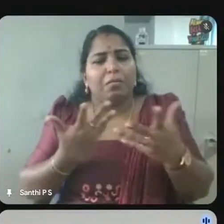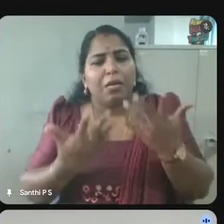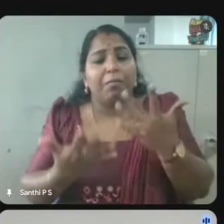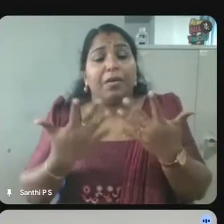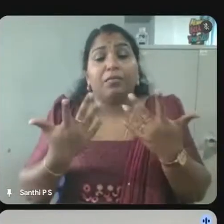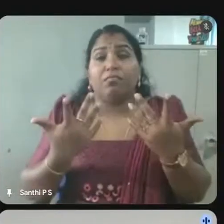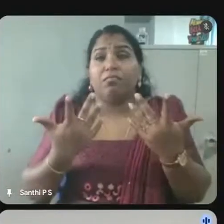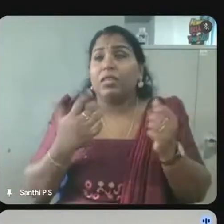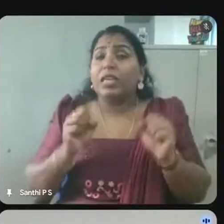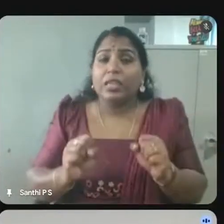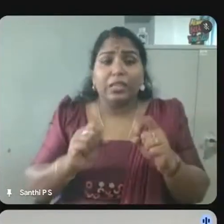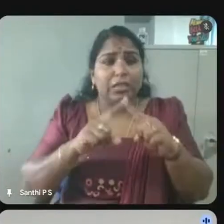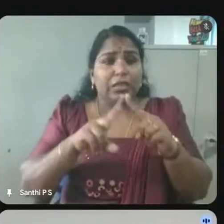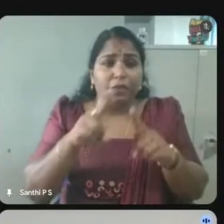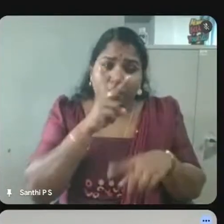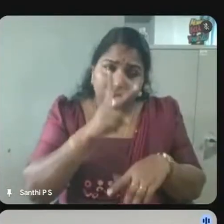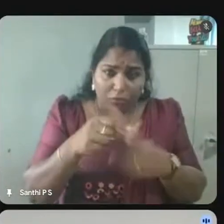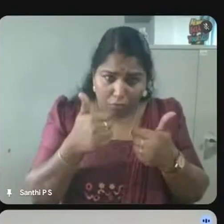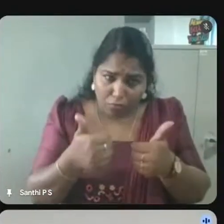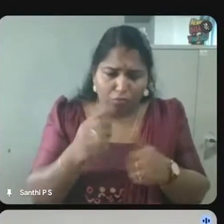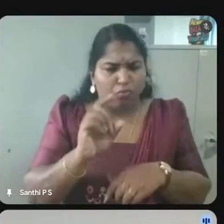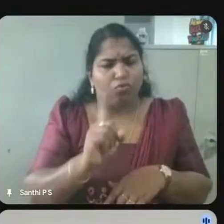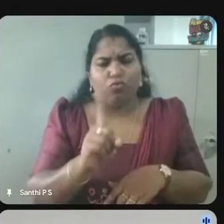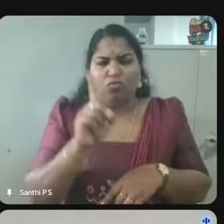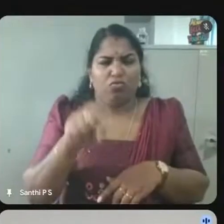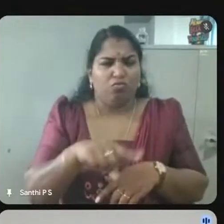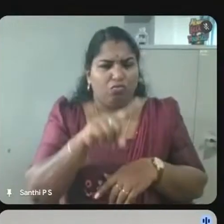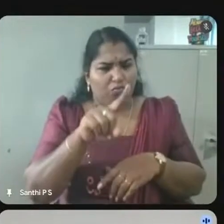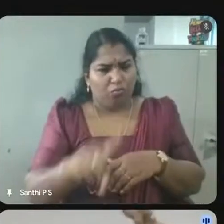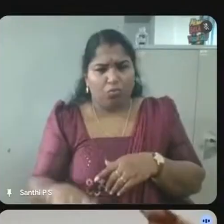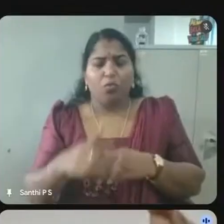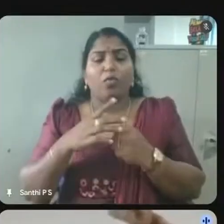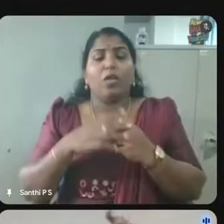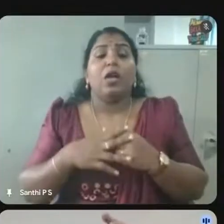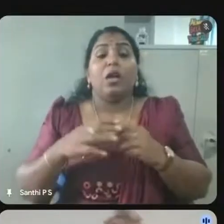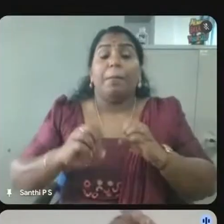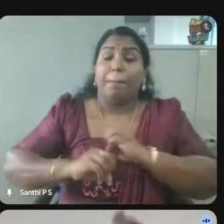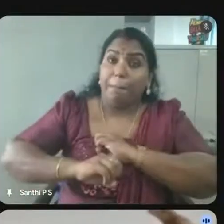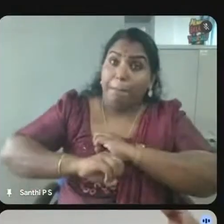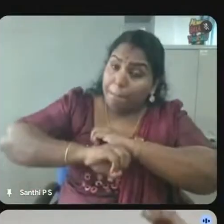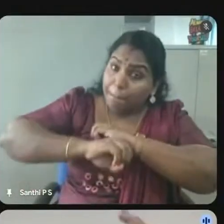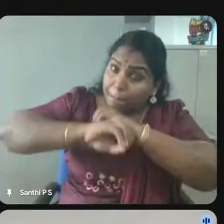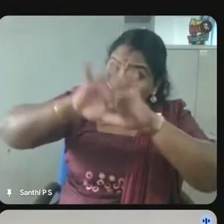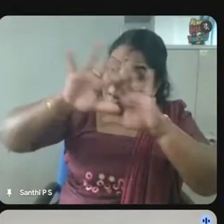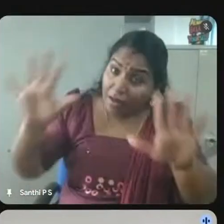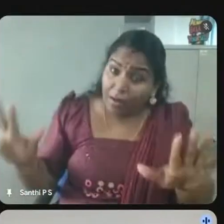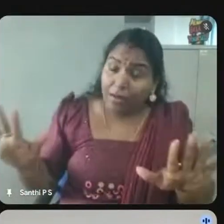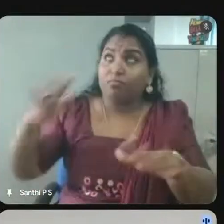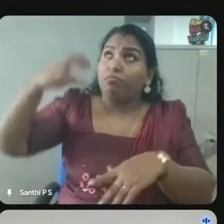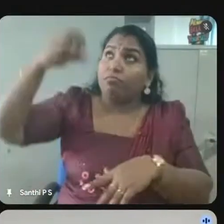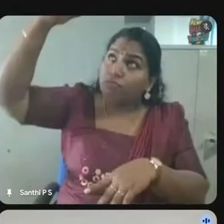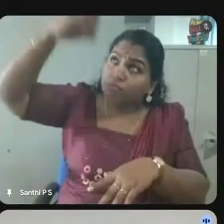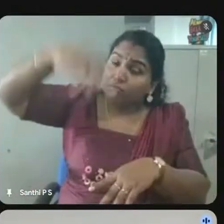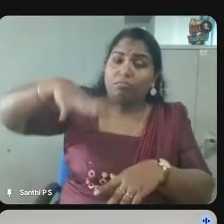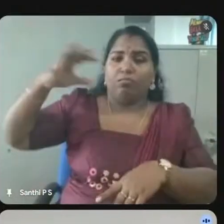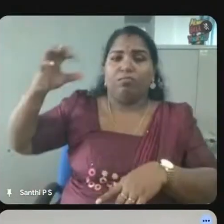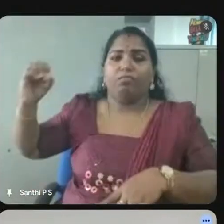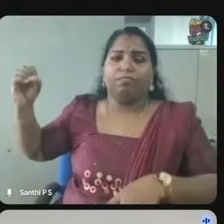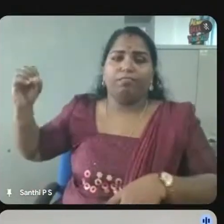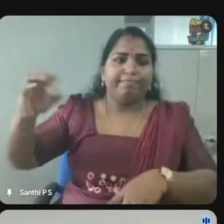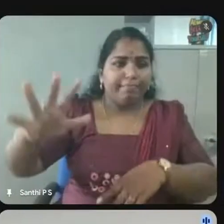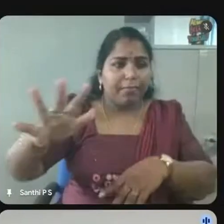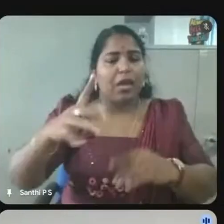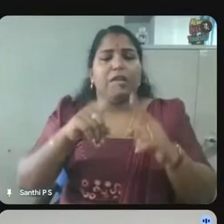ആൻഡ് ബ്രൈറ്റ്നസ് ഓഫ് ദ സ്ക്രീൻ ഷുഡ് ബി ഈക്വൽ. നല്ല വെളിച്ചമുള്ള മുറി, ബ്രൈറ്റ്നസ് ഐഡിയലി ലൈറ്റ് മുകളിൽ നിന്നോ സൈഡിൽ നിന്നോ ആണ്